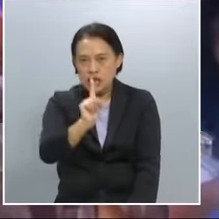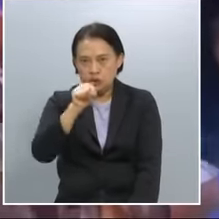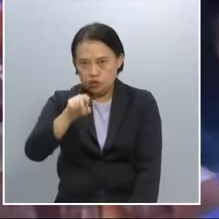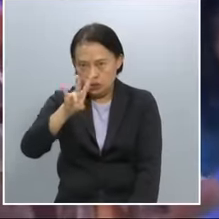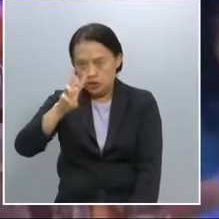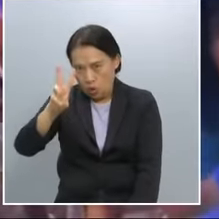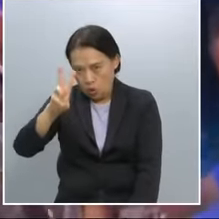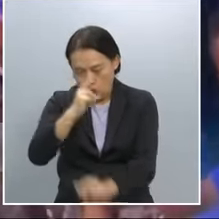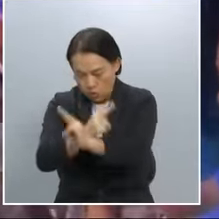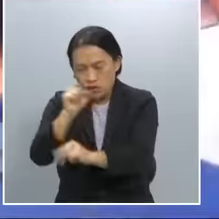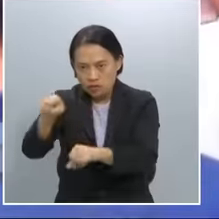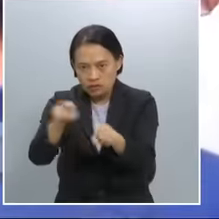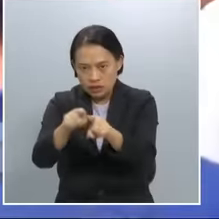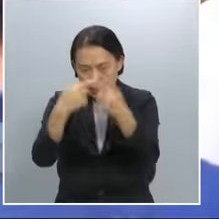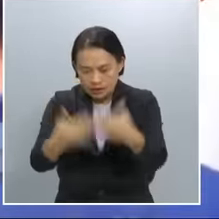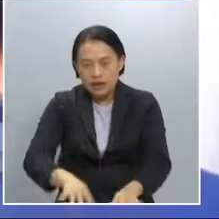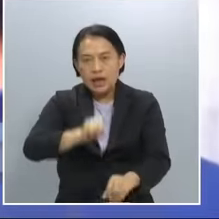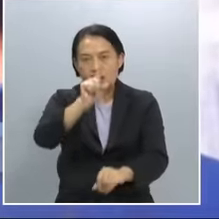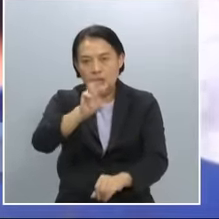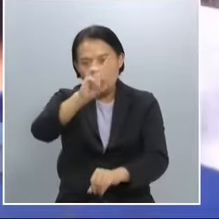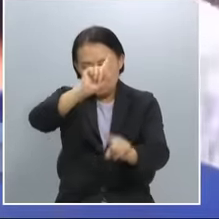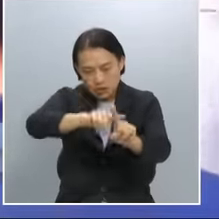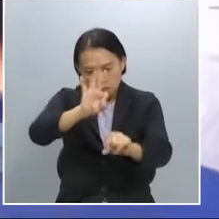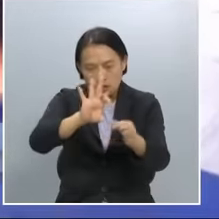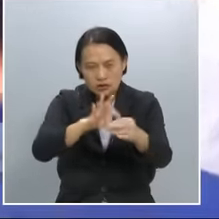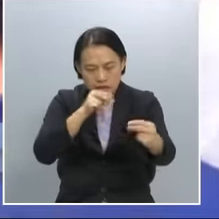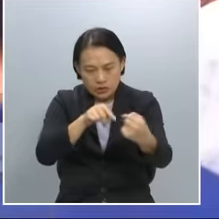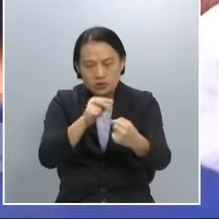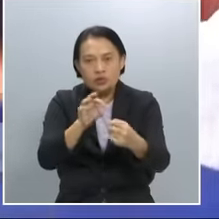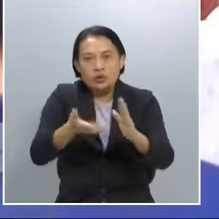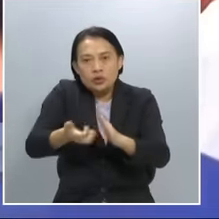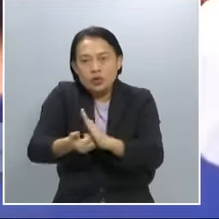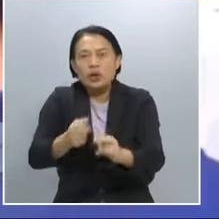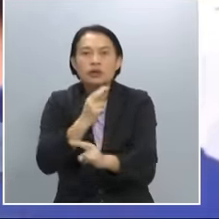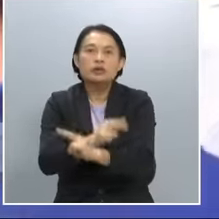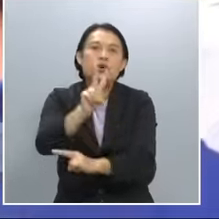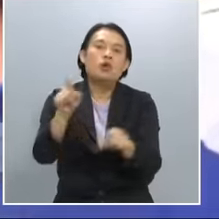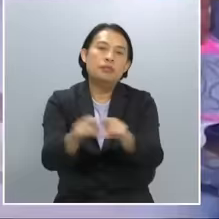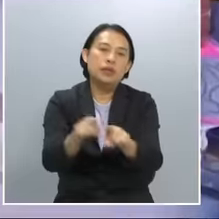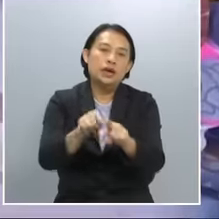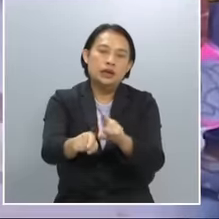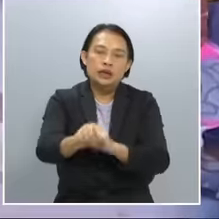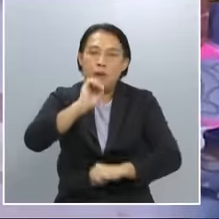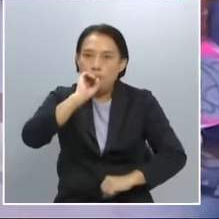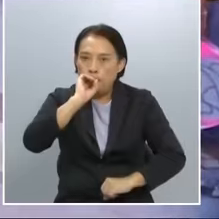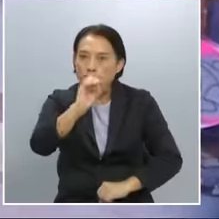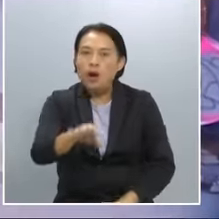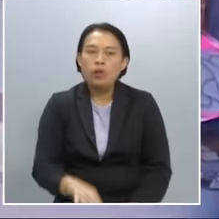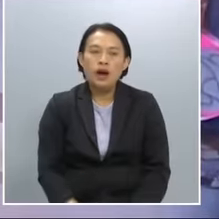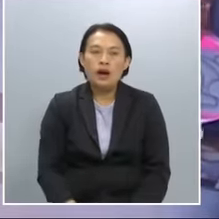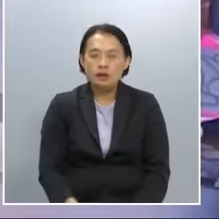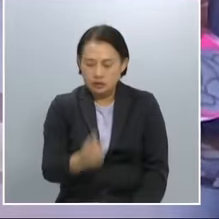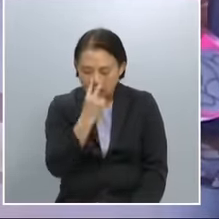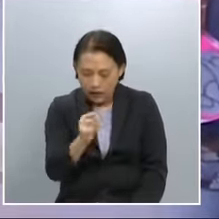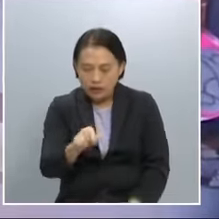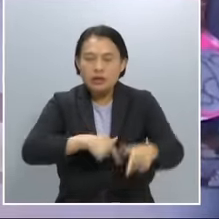ที่26กันยาก็ถอนเงินเพิ่มขึ้นอีก2เท่าตัวทั้งนี้ทั้งนั้นคุณเผ่าภูมิพยายามจะบอกว่านี่เป็นเครื่องบ่งชี้ว่าประช